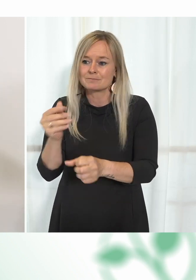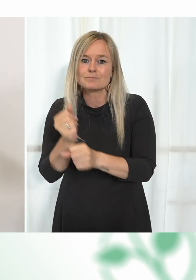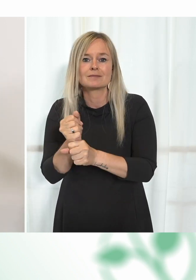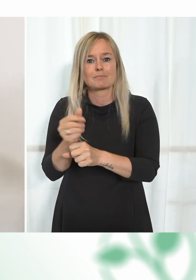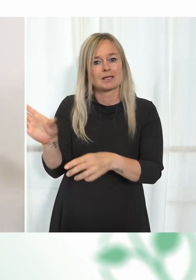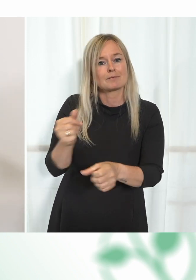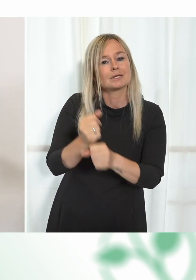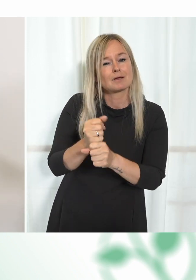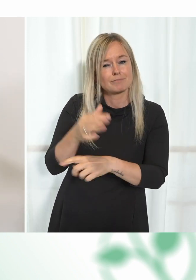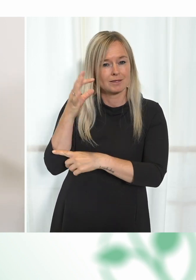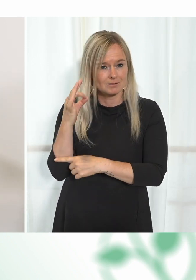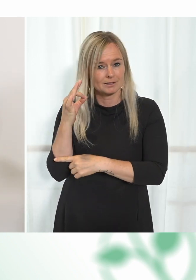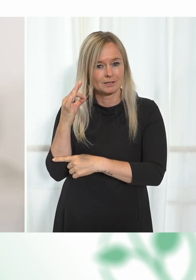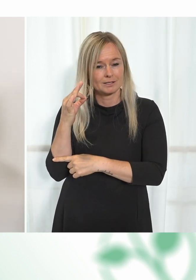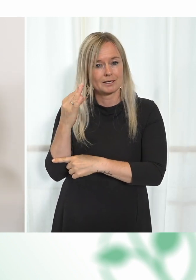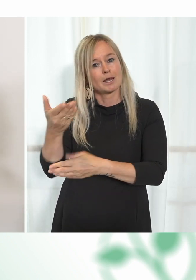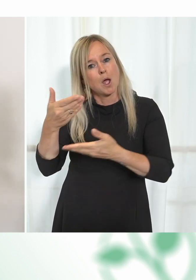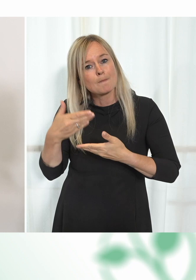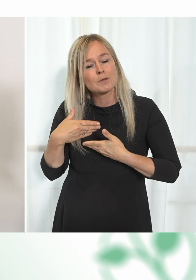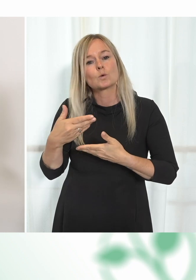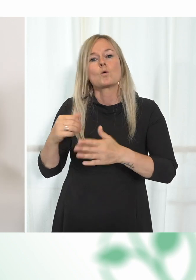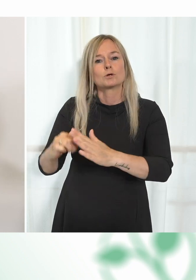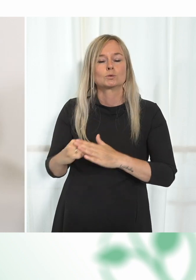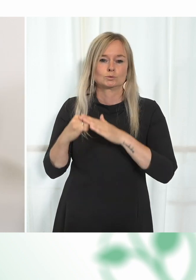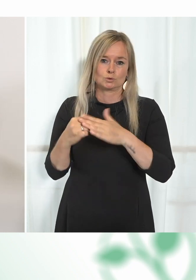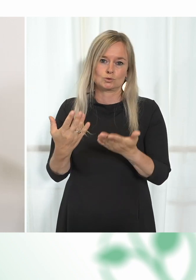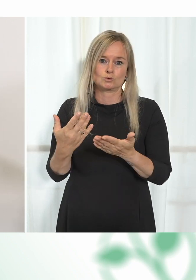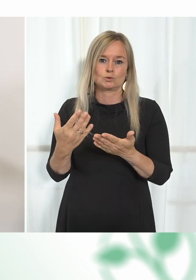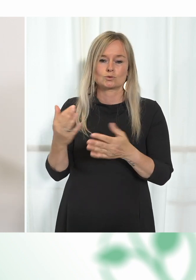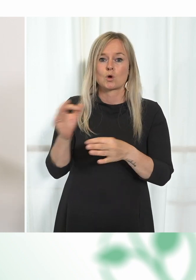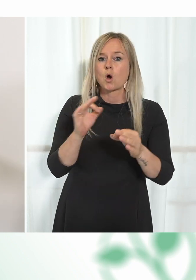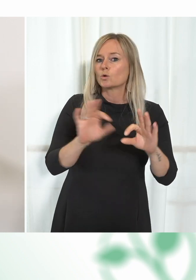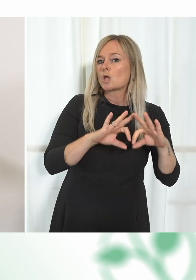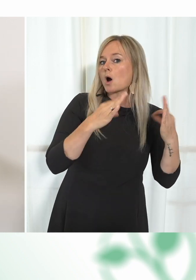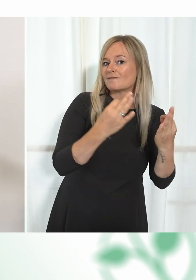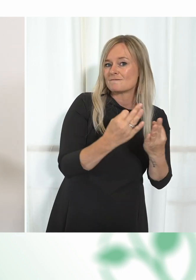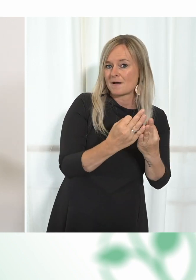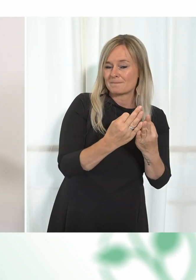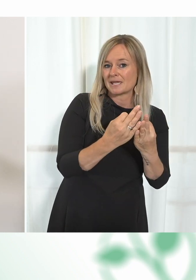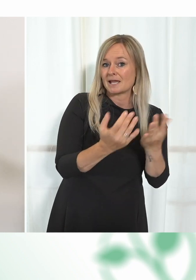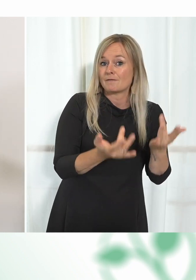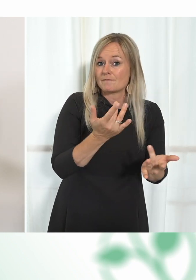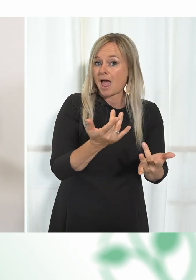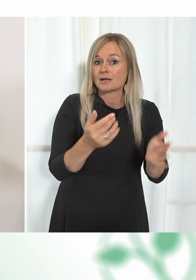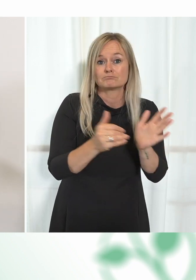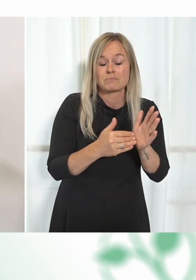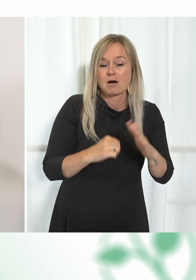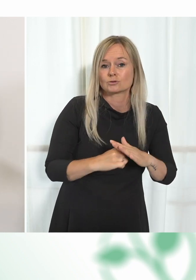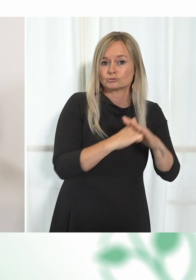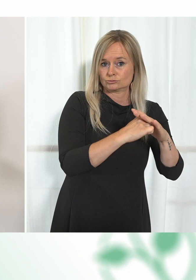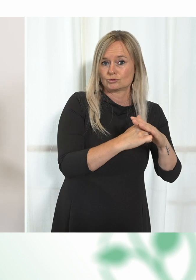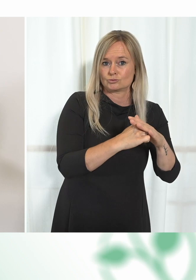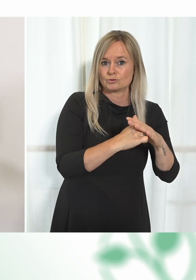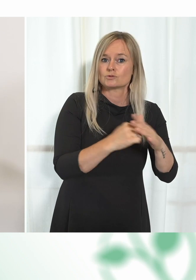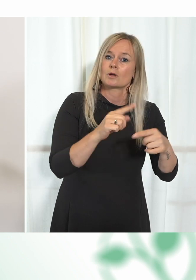beschäftigt sind und die das mittragen. Aber auch beispielsweise im familiären Umfeld Unterstützung, damit hier eine Integration